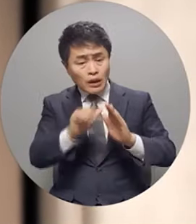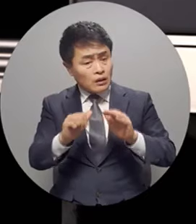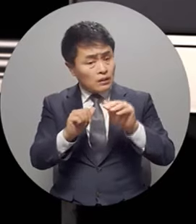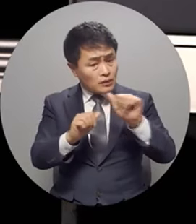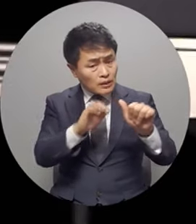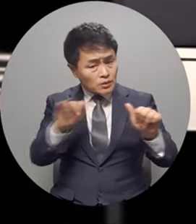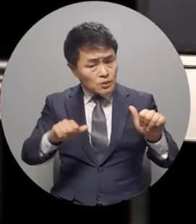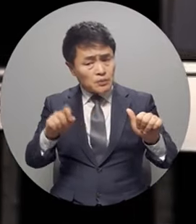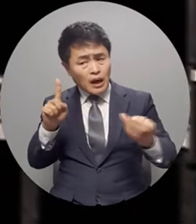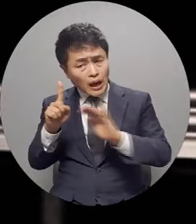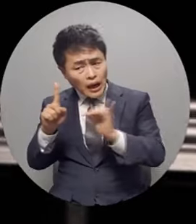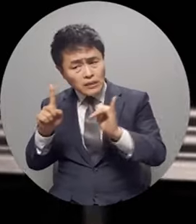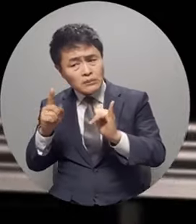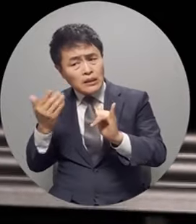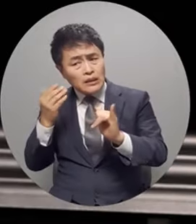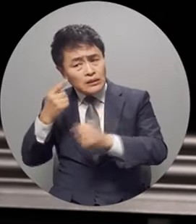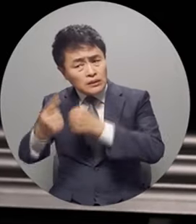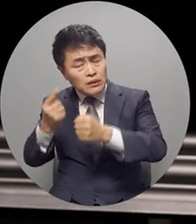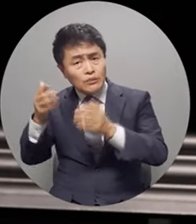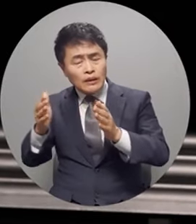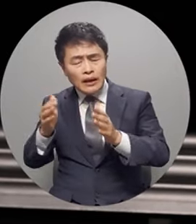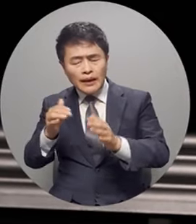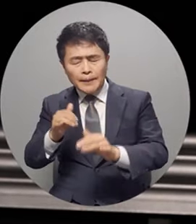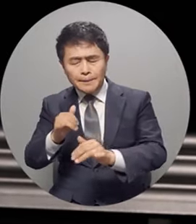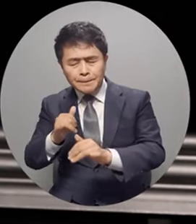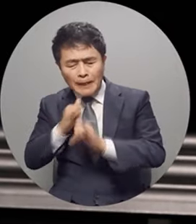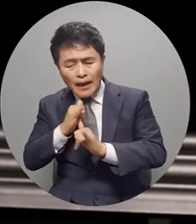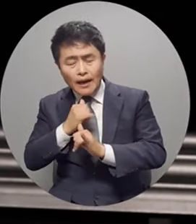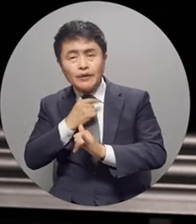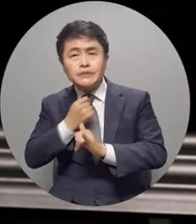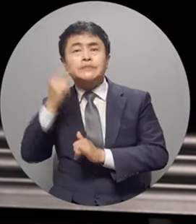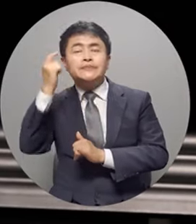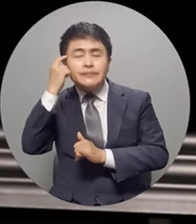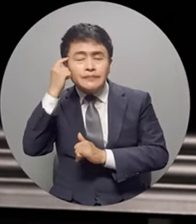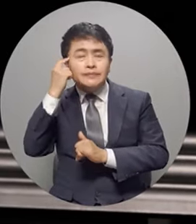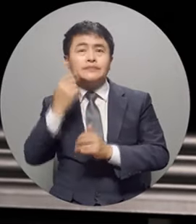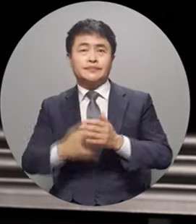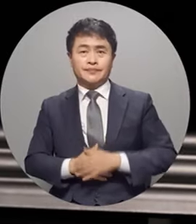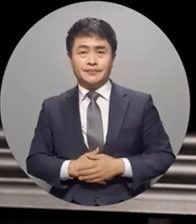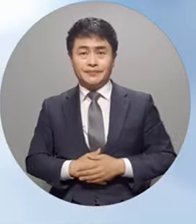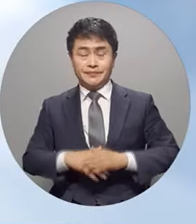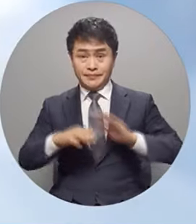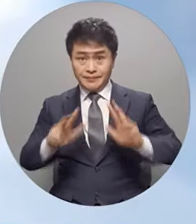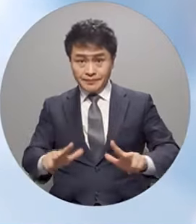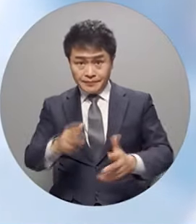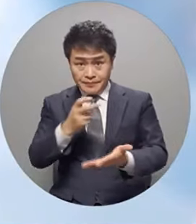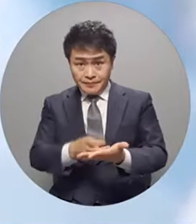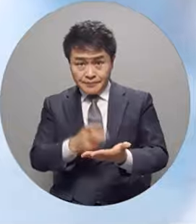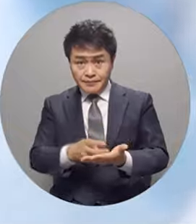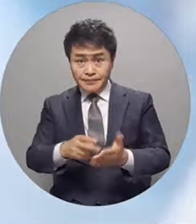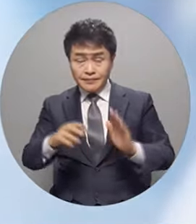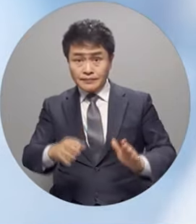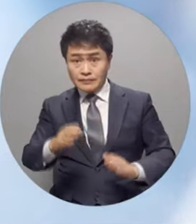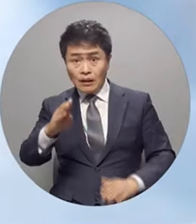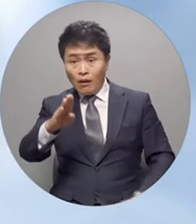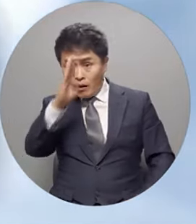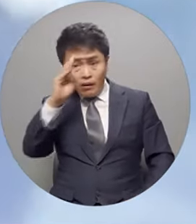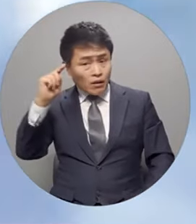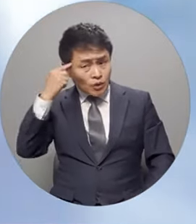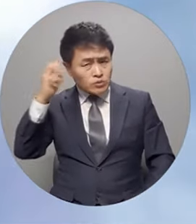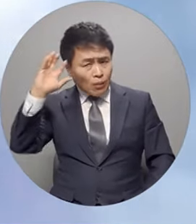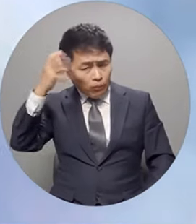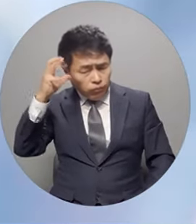중 한 명은 최근 1년새 자살까지 생각한 것으로 조사됐습니다 현행법은 정신질환자에 대한 보호